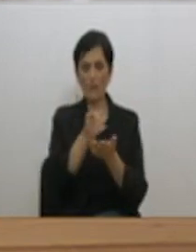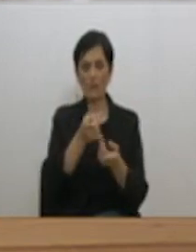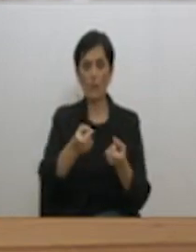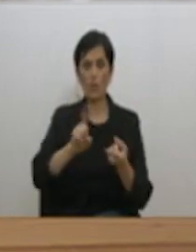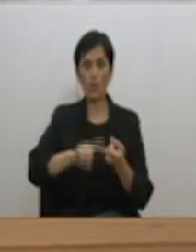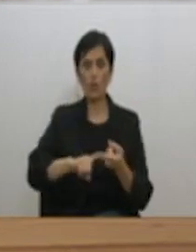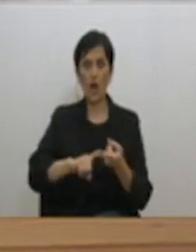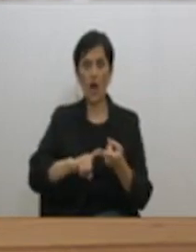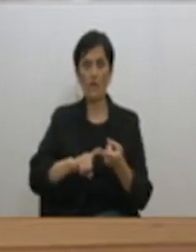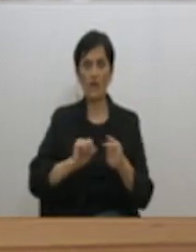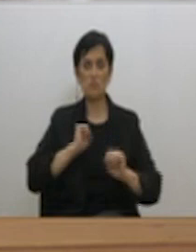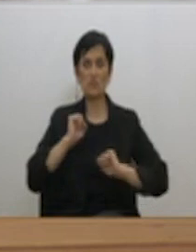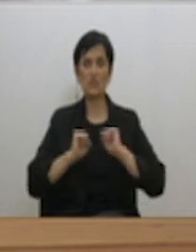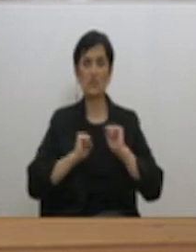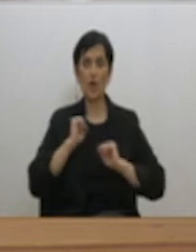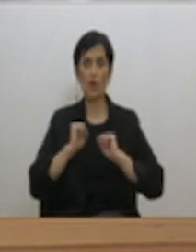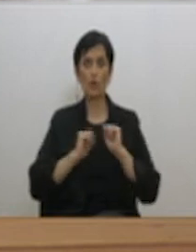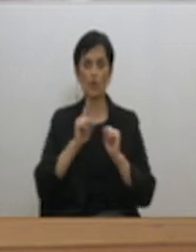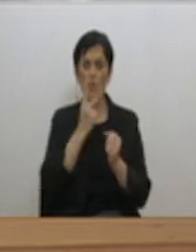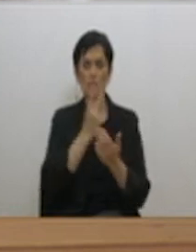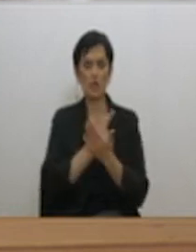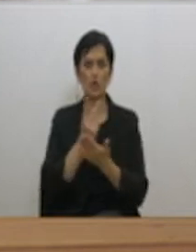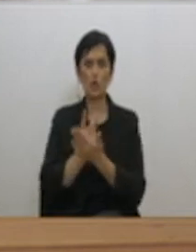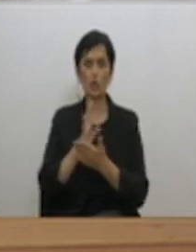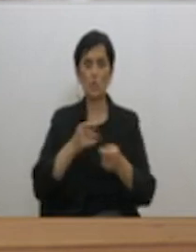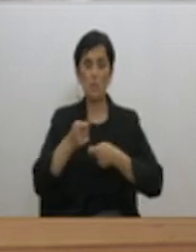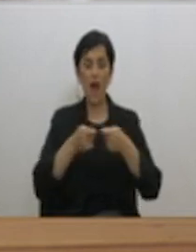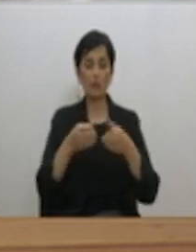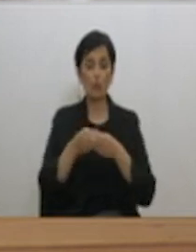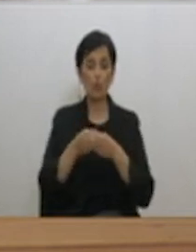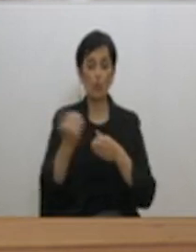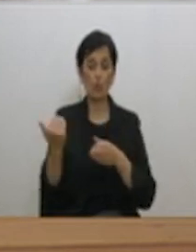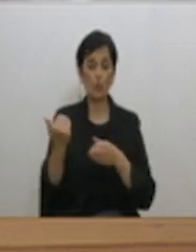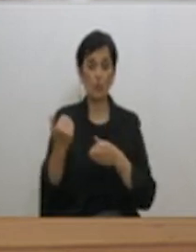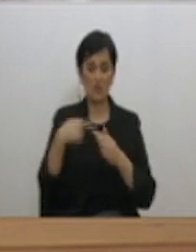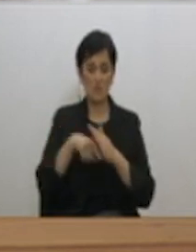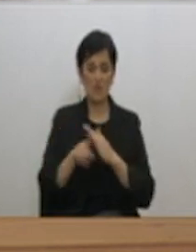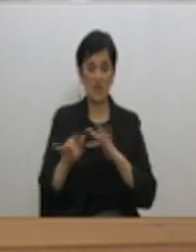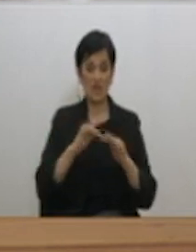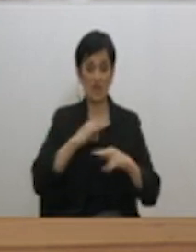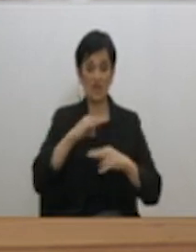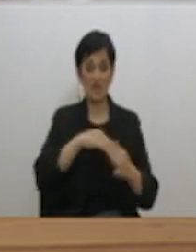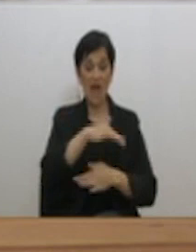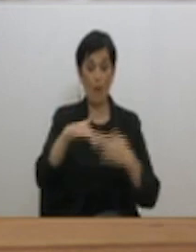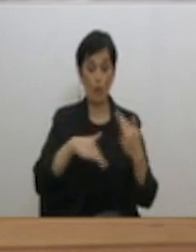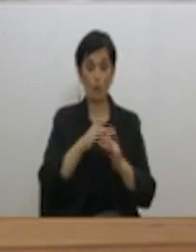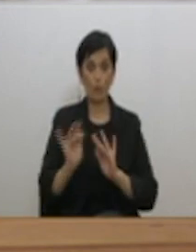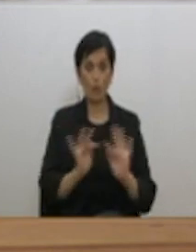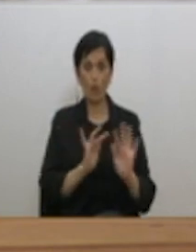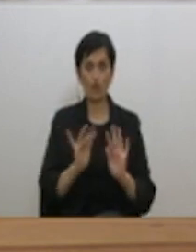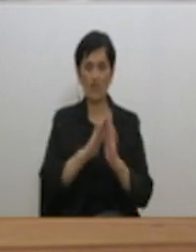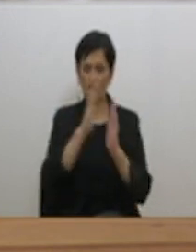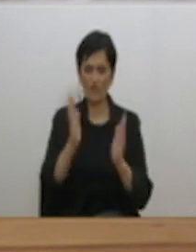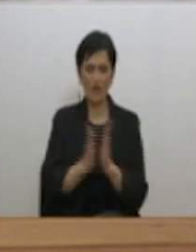უკავშირდება ცდელობას, რომ მიუხედავად მართველი გუნდის მიერ მიმდინარე საბოტაჟის პროცესისა,